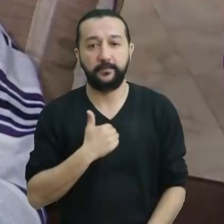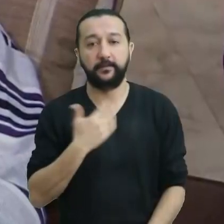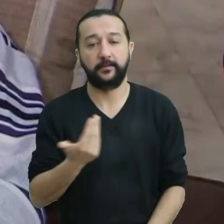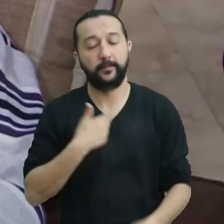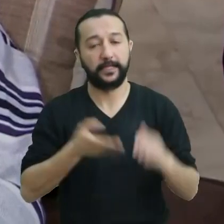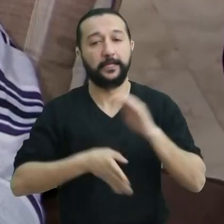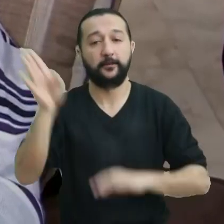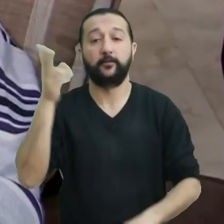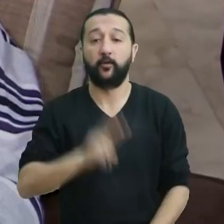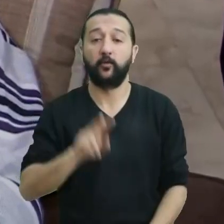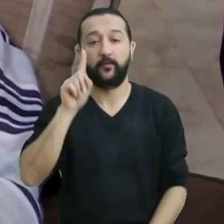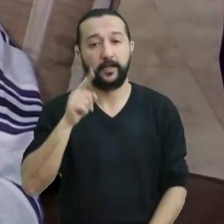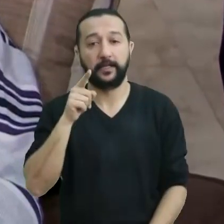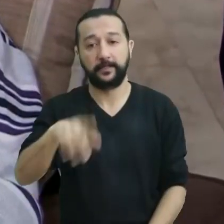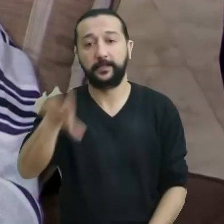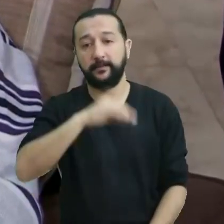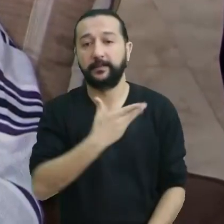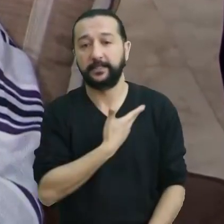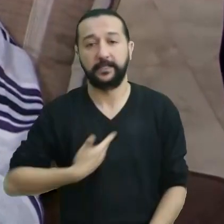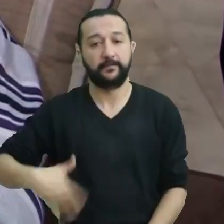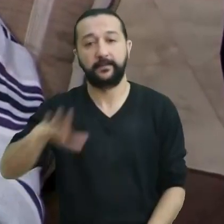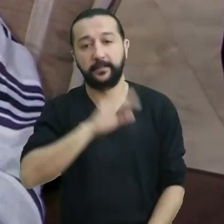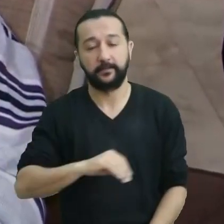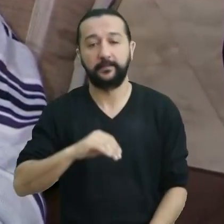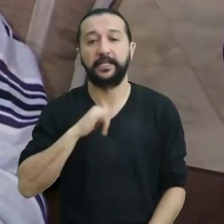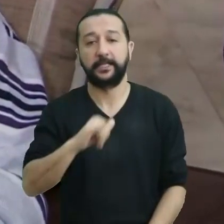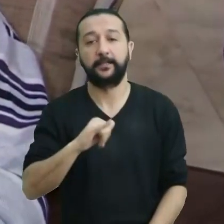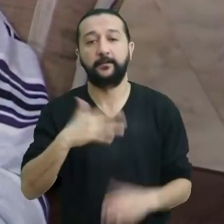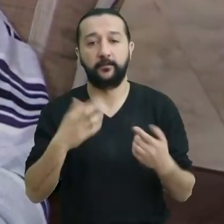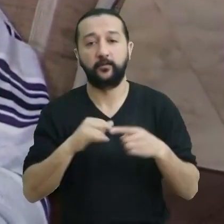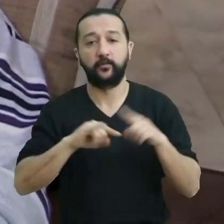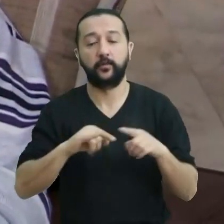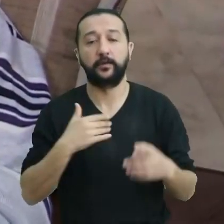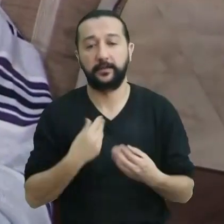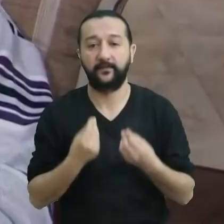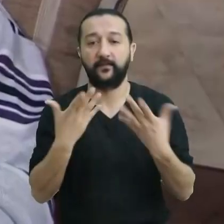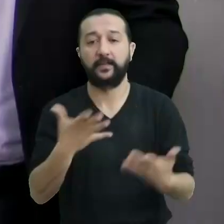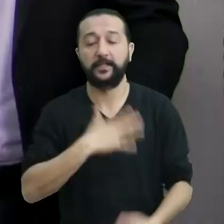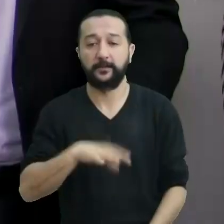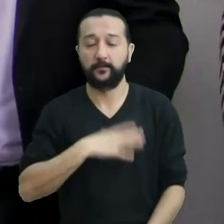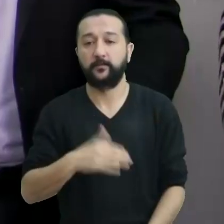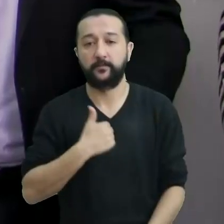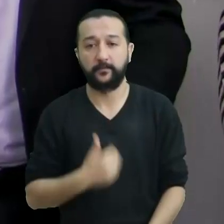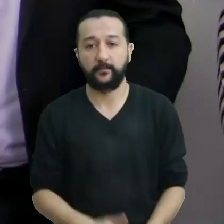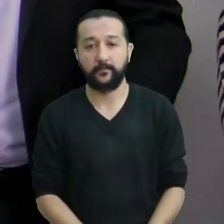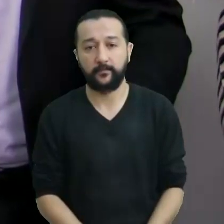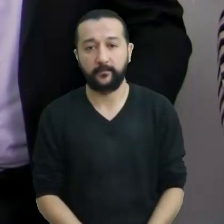Ben gideyim artık. Sevdiklerimin yanında ruhumu teslim etmek istiyorum.